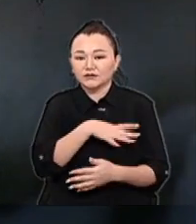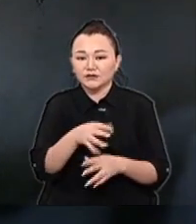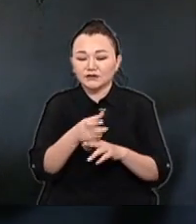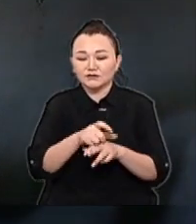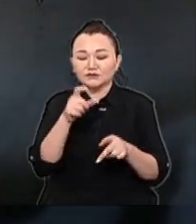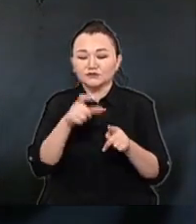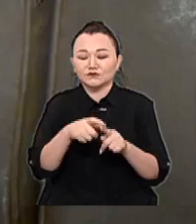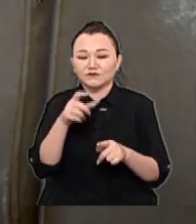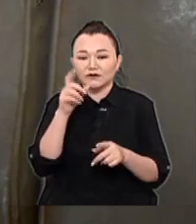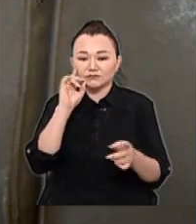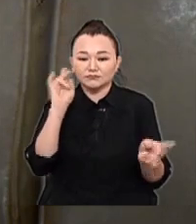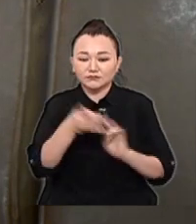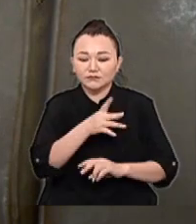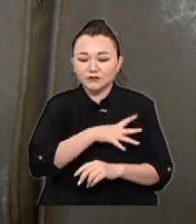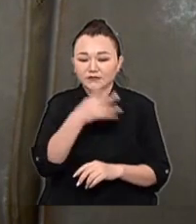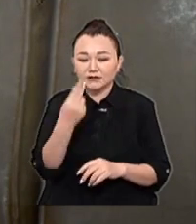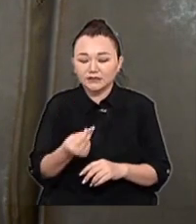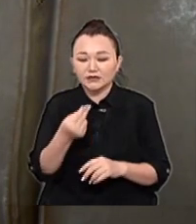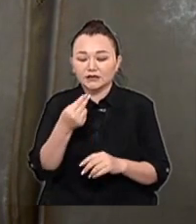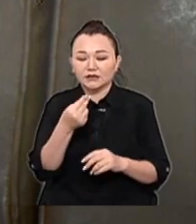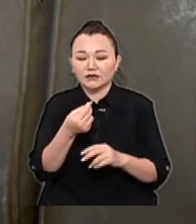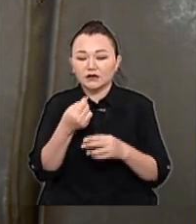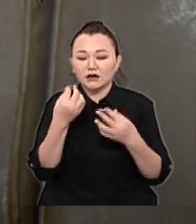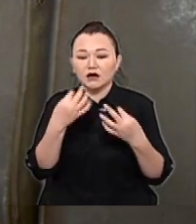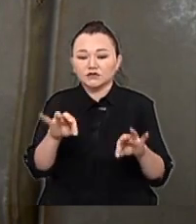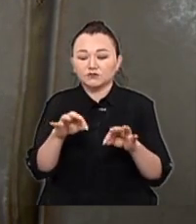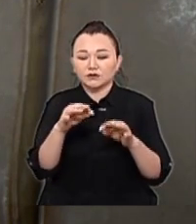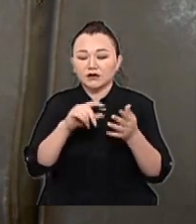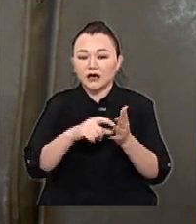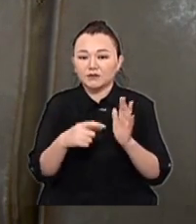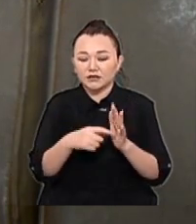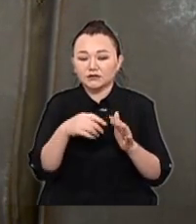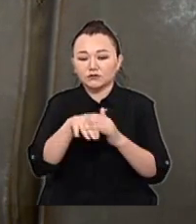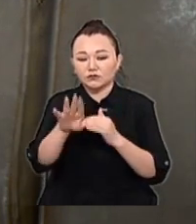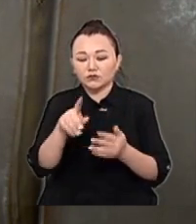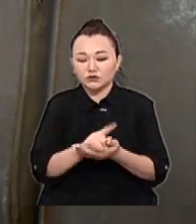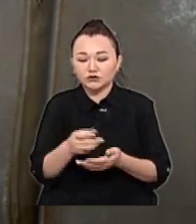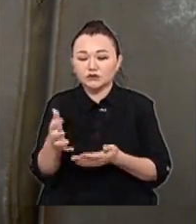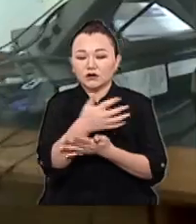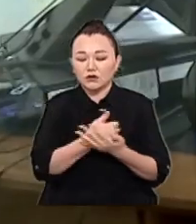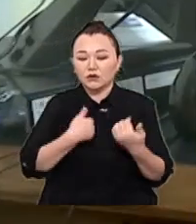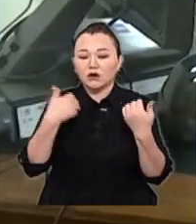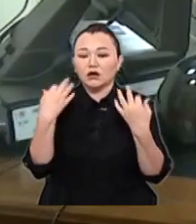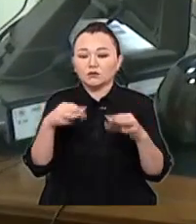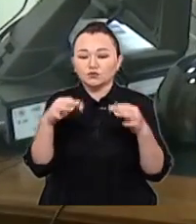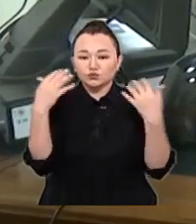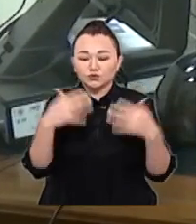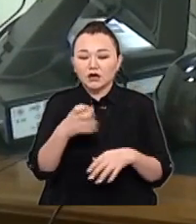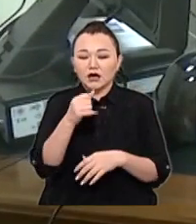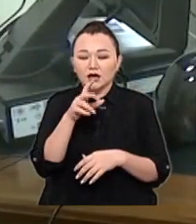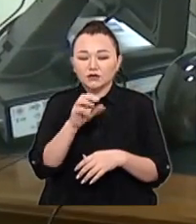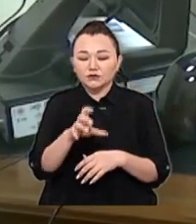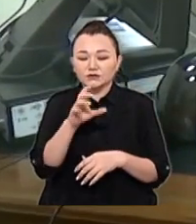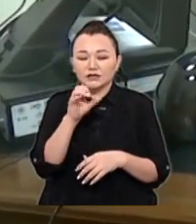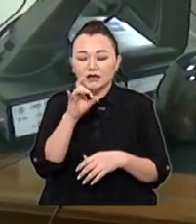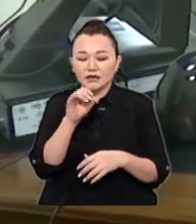болды ғой? Иә, хит болды, иә. Үш күннің ішінде босатасыңдар деді кабинетті. Қазір ғана кабинет жинап түгел жіберіп қойдық. Айдос Сарым